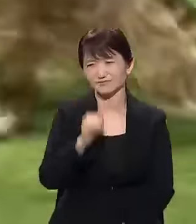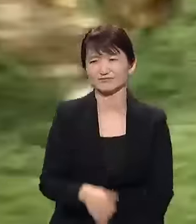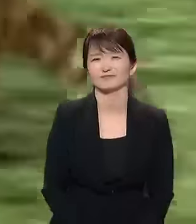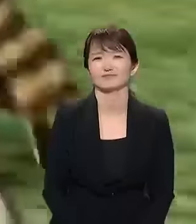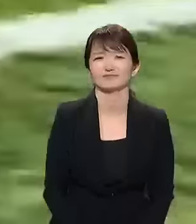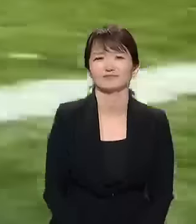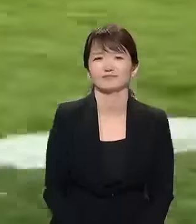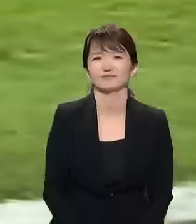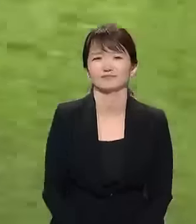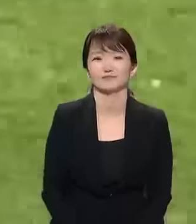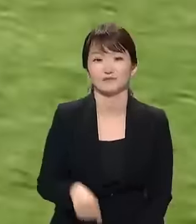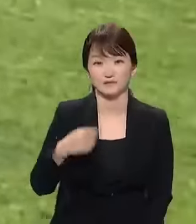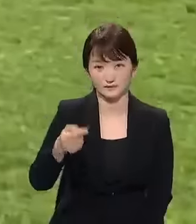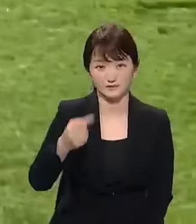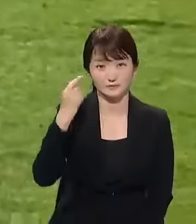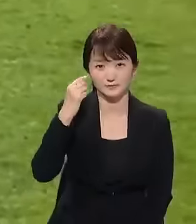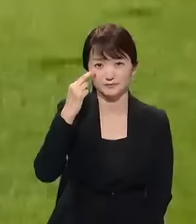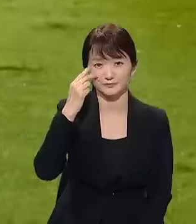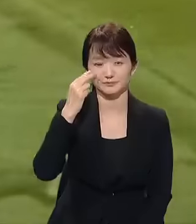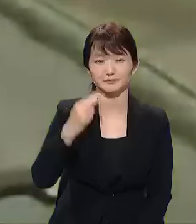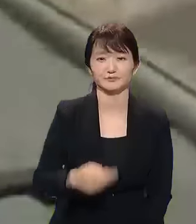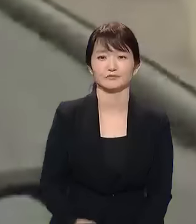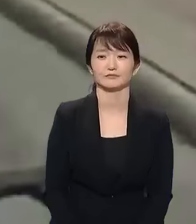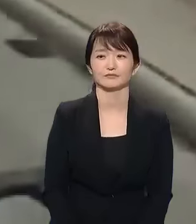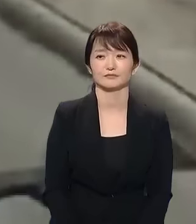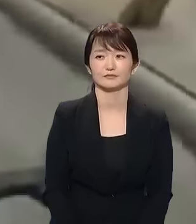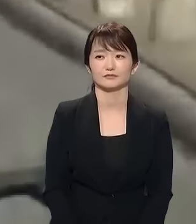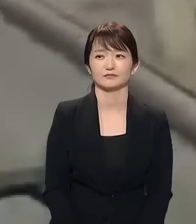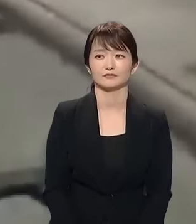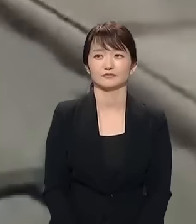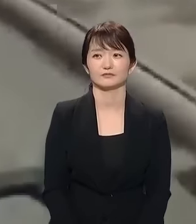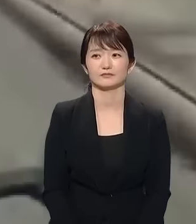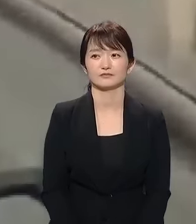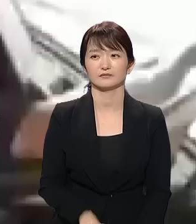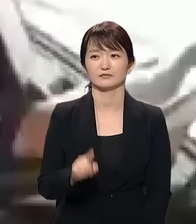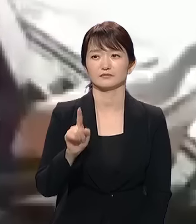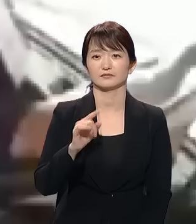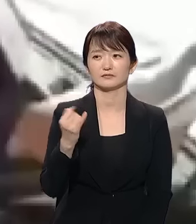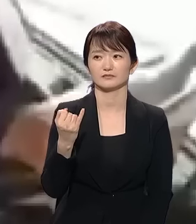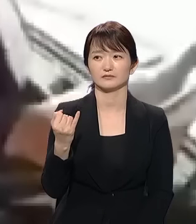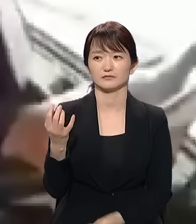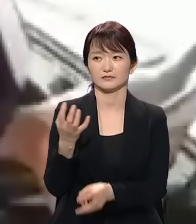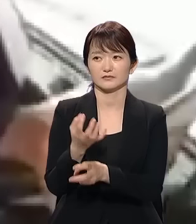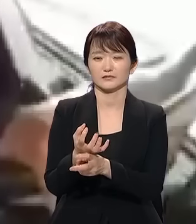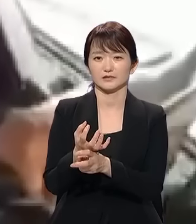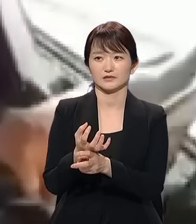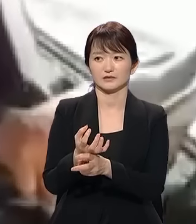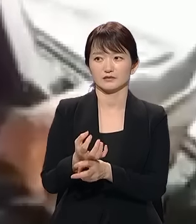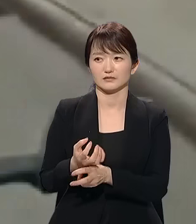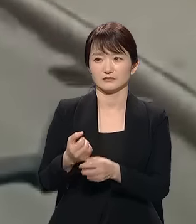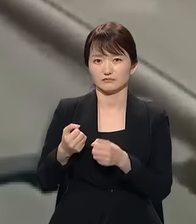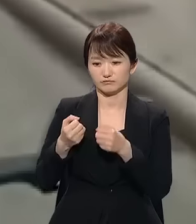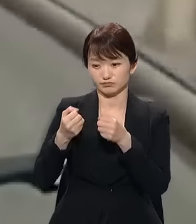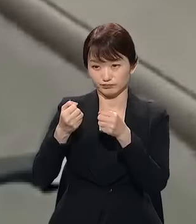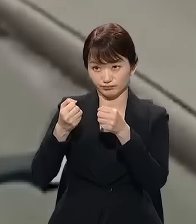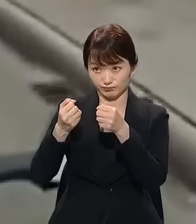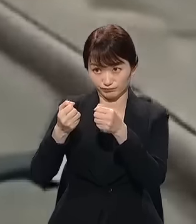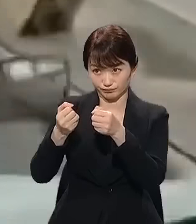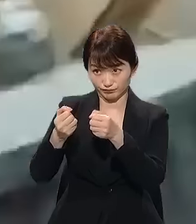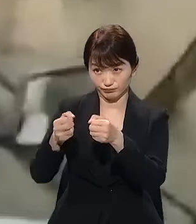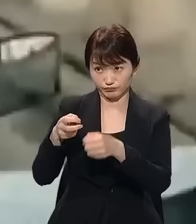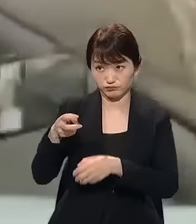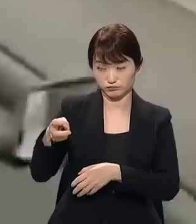갑니다. 자, 다음 픽 미국 가보시죠. 네, 한 여성이 대형 트럭을 운전해서 다리를 건너고 있습니다. 그런데